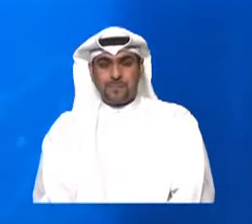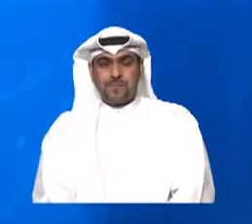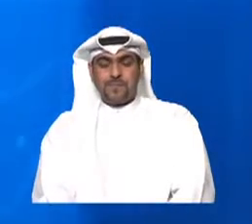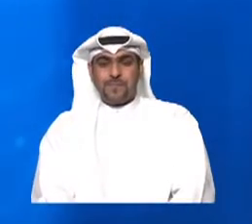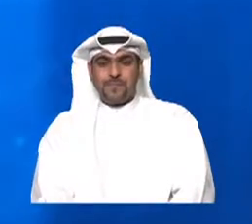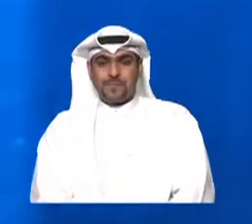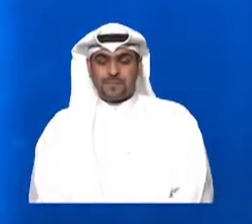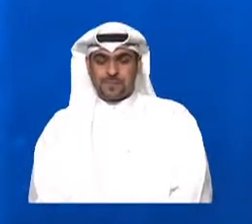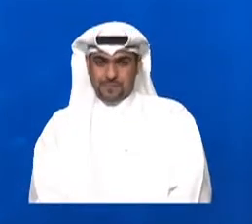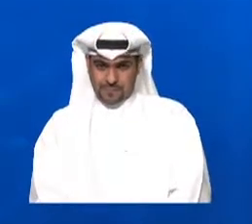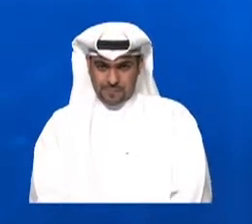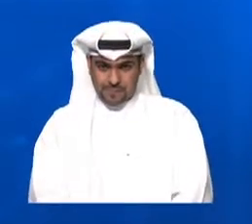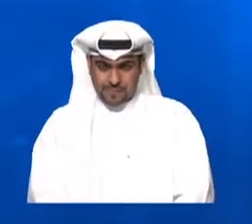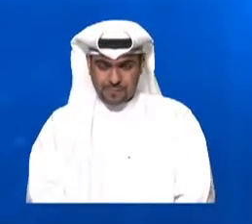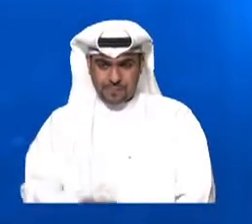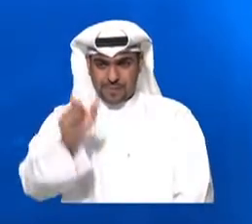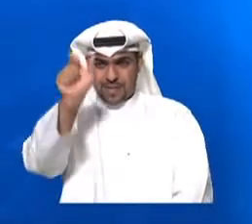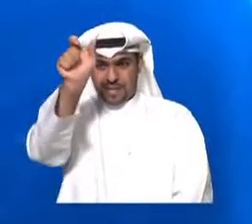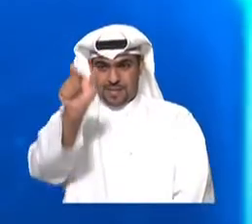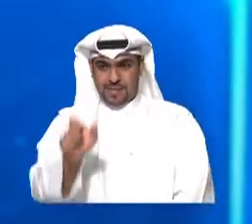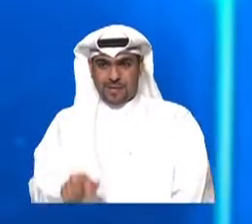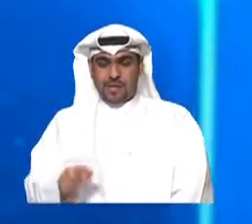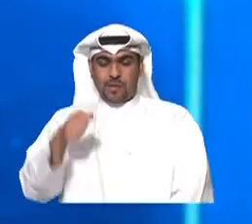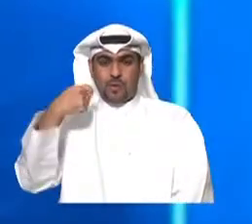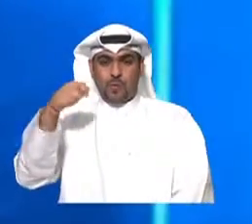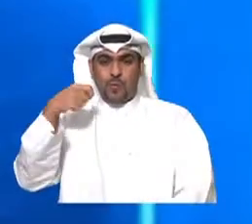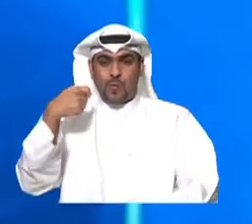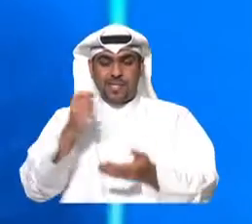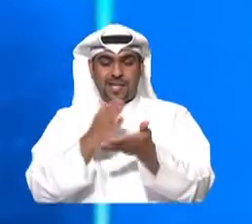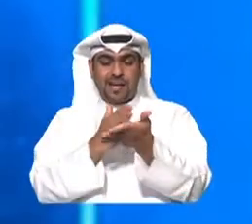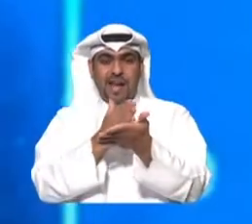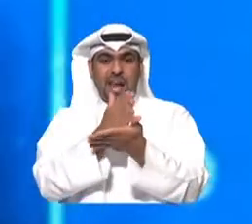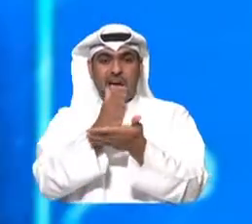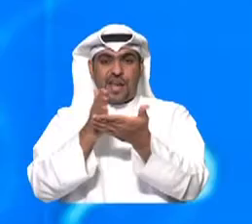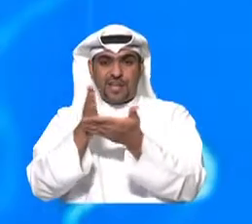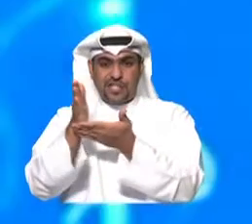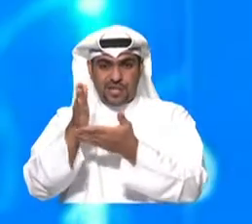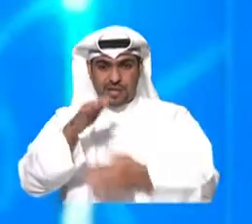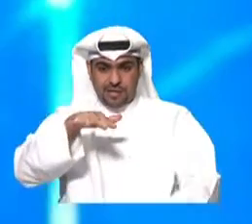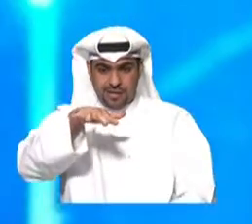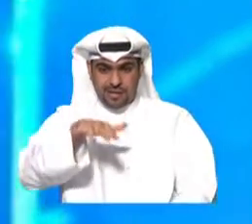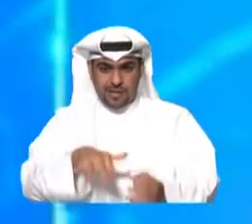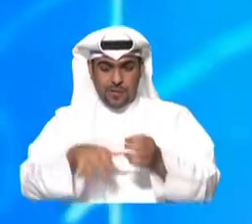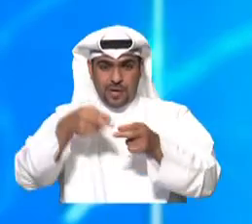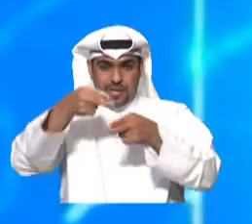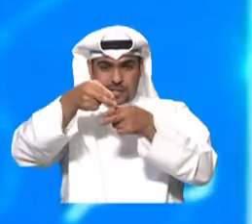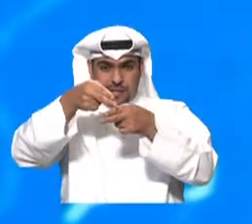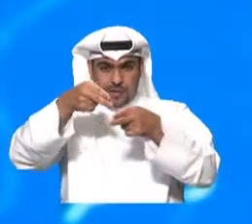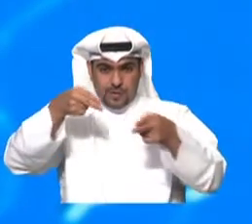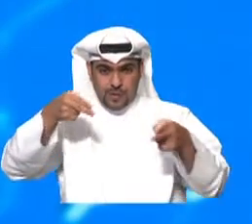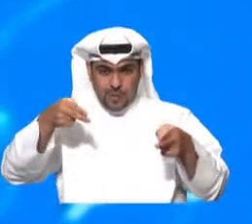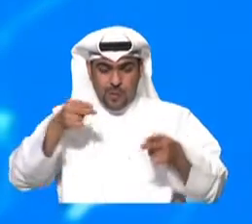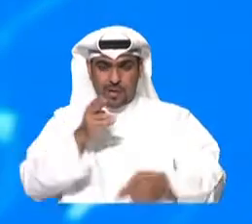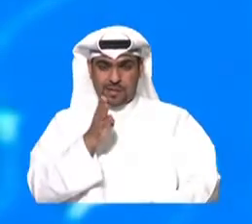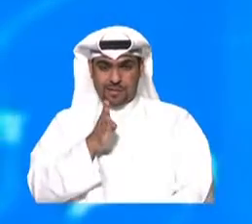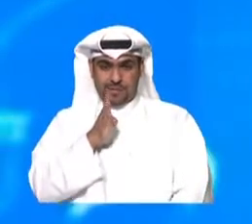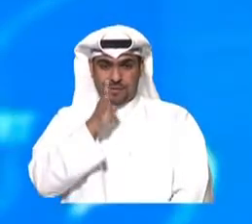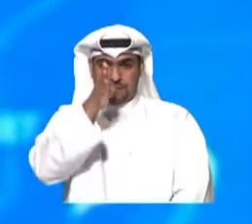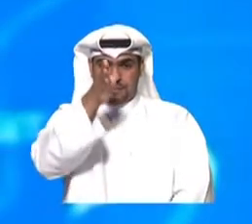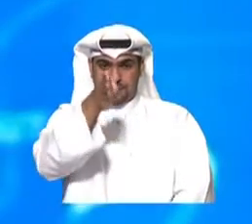تحت رعاية وحضور وزير الخارجية ووزير الدولة لشؤون مجلس الوزراء الشيخ الدكتور أحمد ناصر المحمد